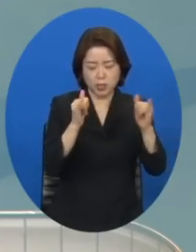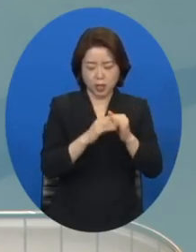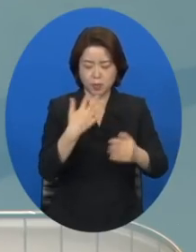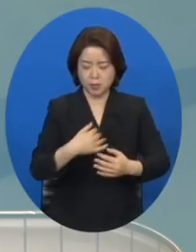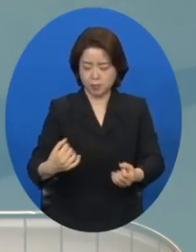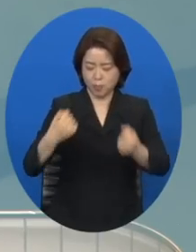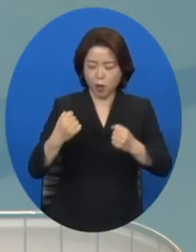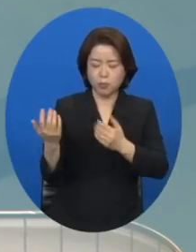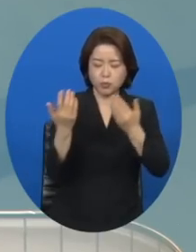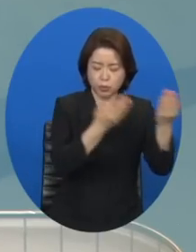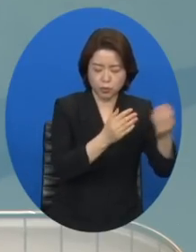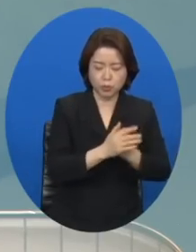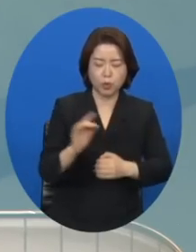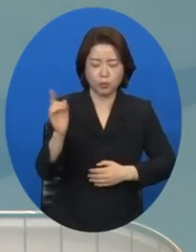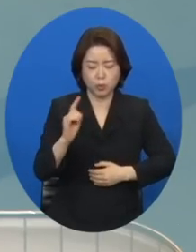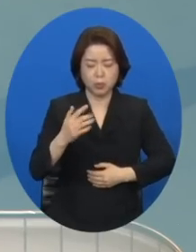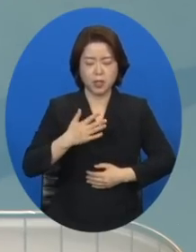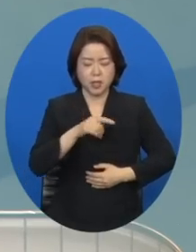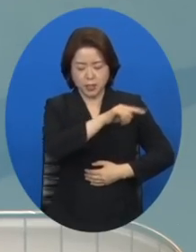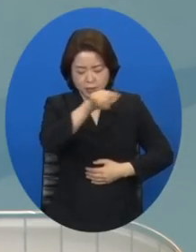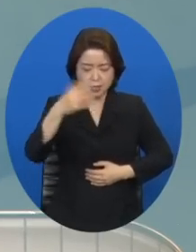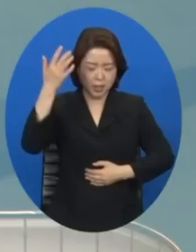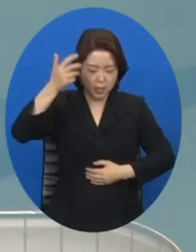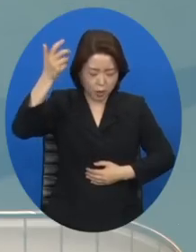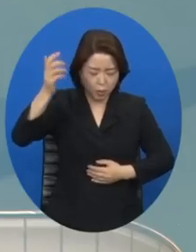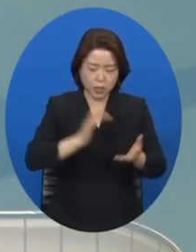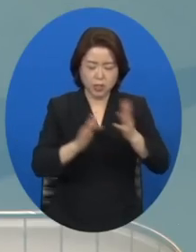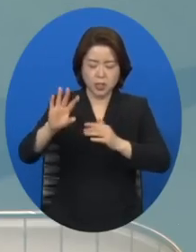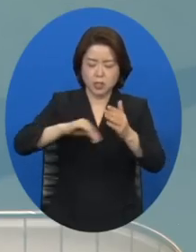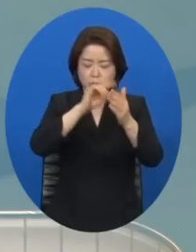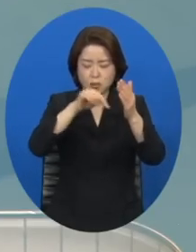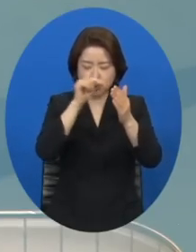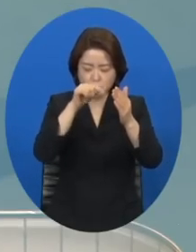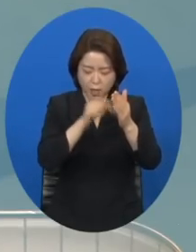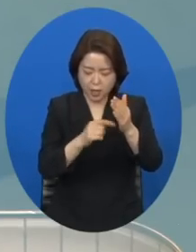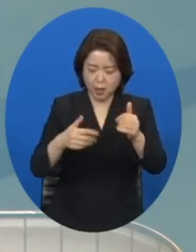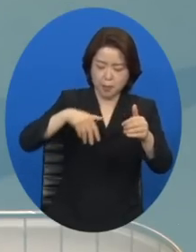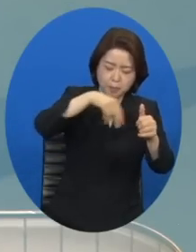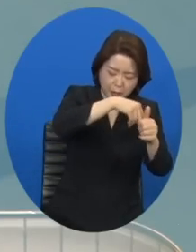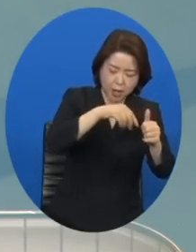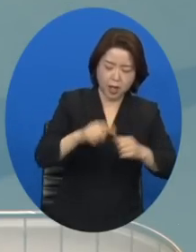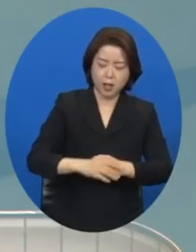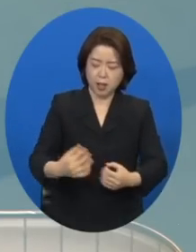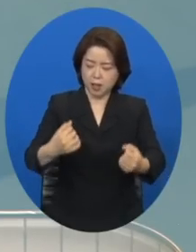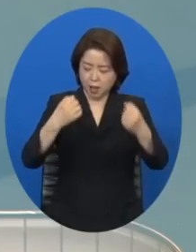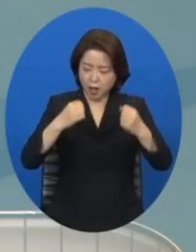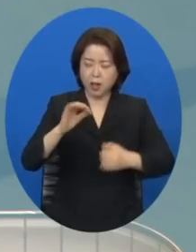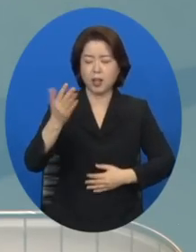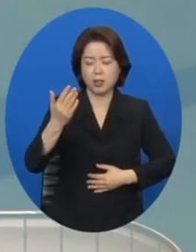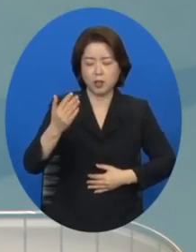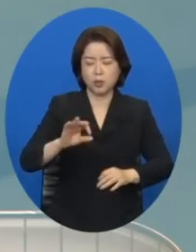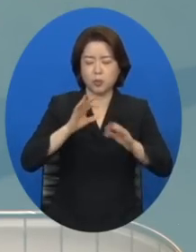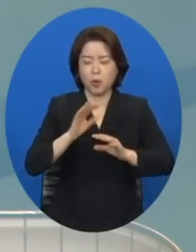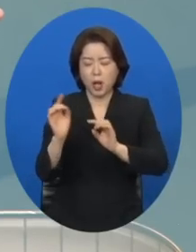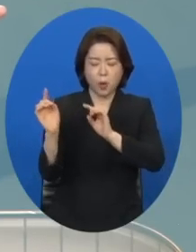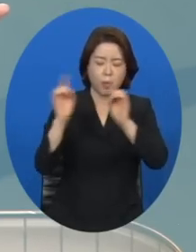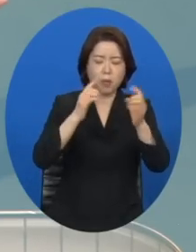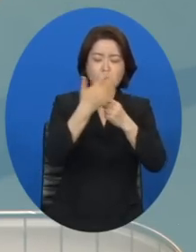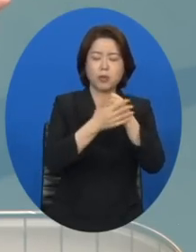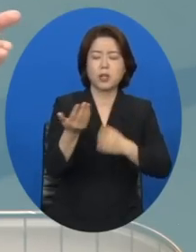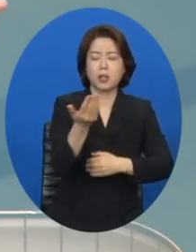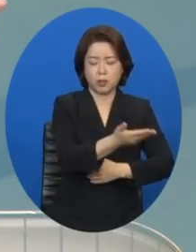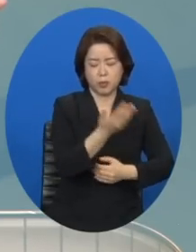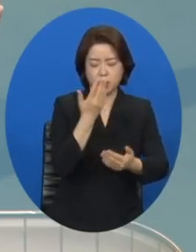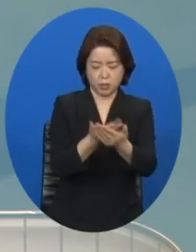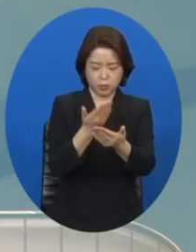주시되 무엇보다 더 제 영혼이 예수 그리스도 안에 붙어 거하여서 강건하여지는 놀라운 회복의 은혜가 있게